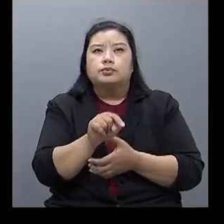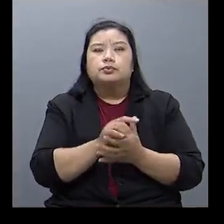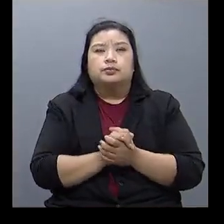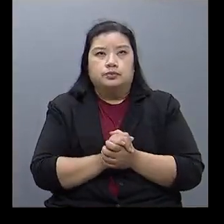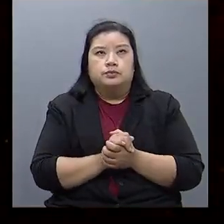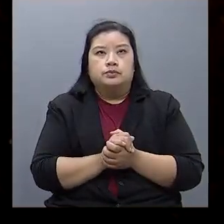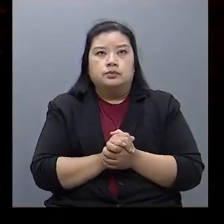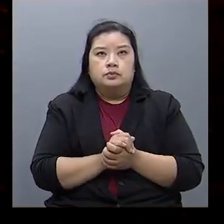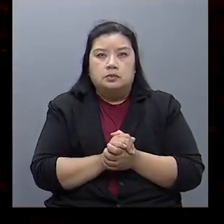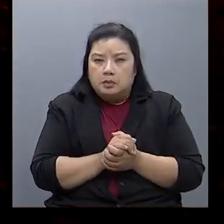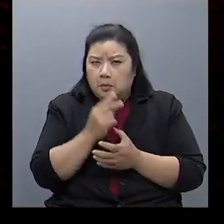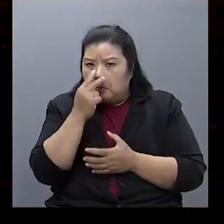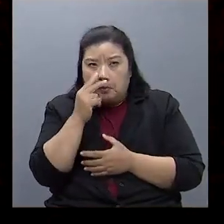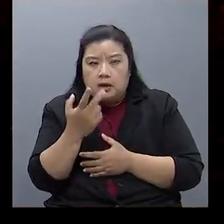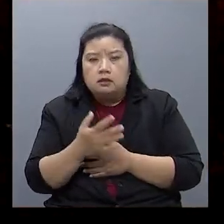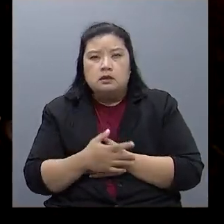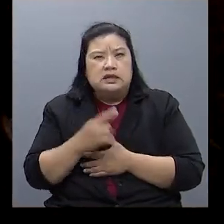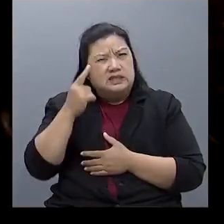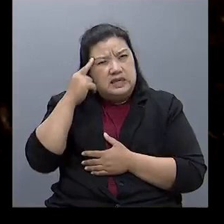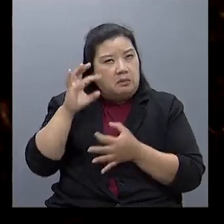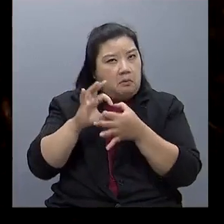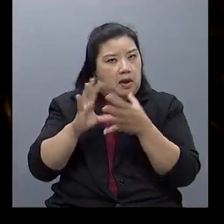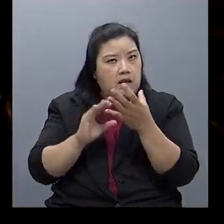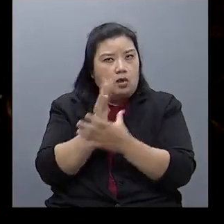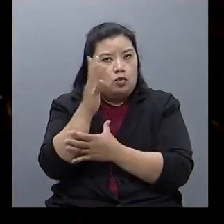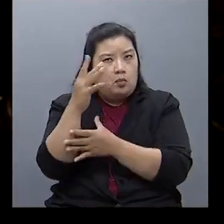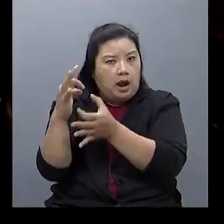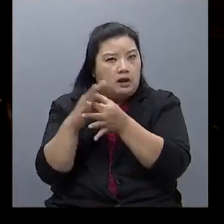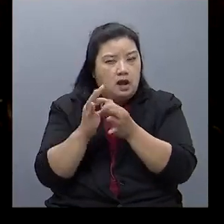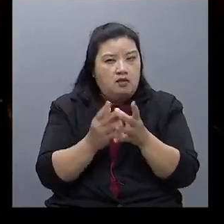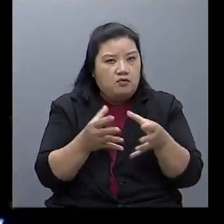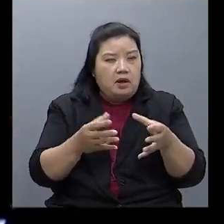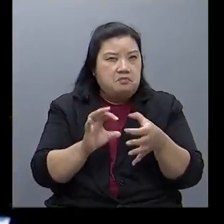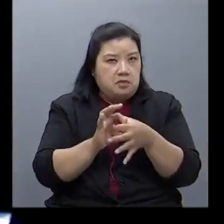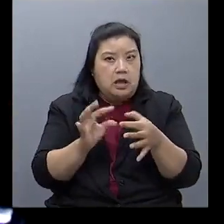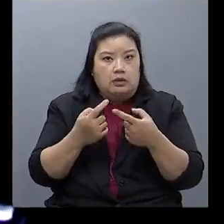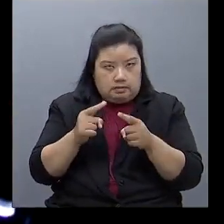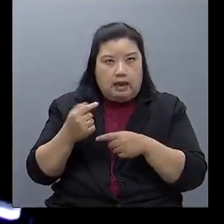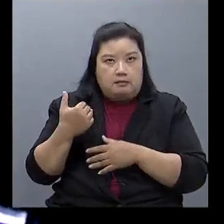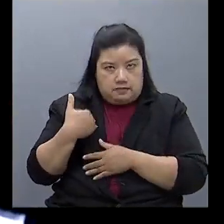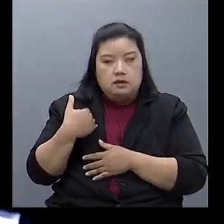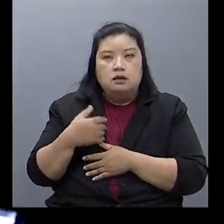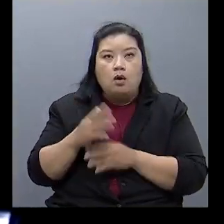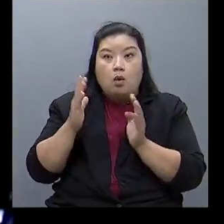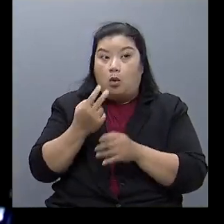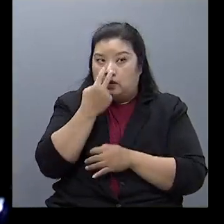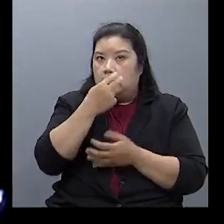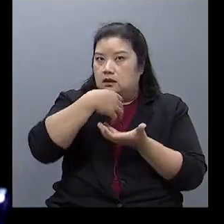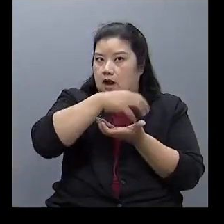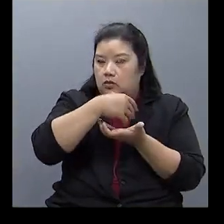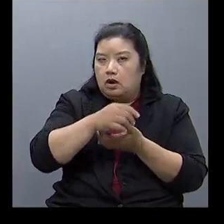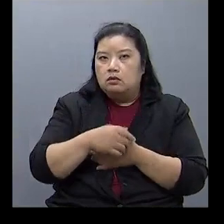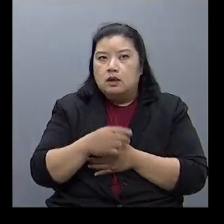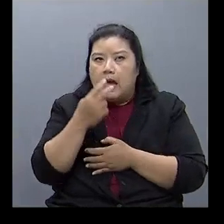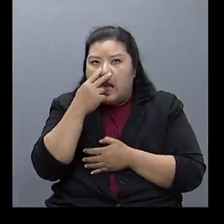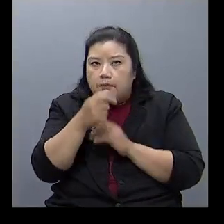ไม่พบว่ามีไฟป่าที่จะเป็นสาเหตุที่ทำให้เกิดเพลิงไหม้นะคะมันก็ไปสอดคล้องกับพยานที่เห็นเหตุการณ์อ้างอิงบอกว่ามีชาย2